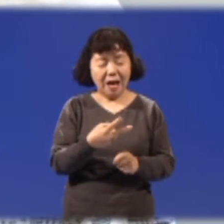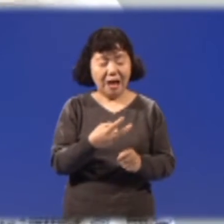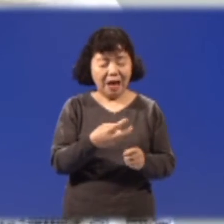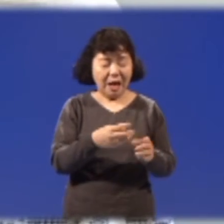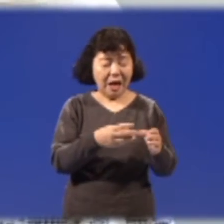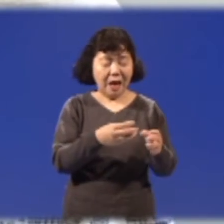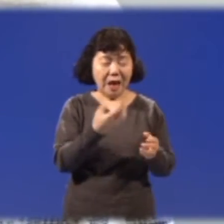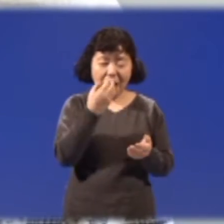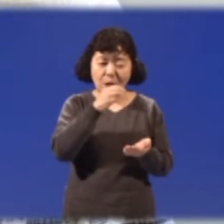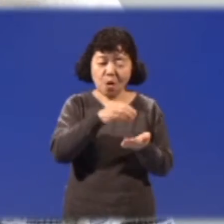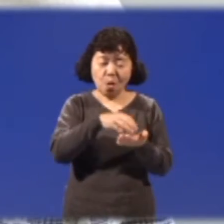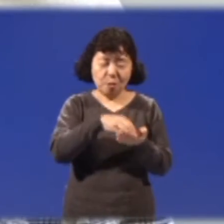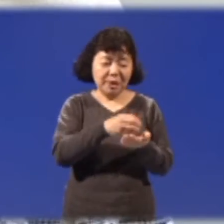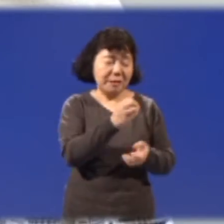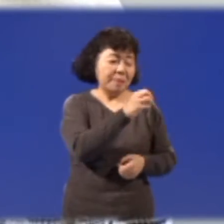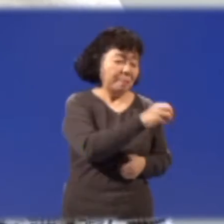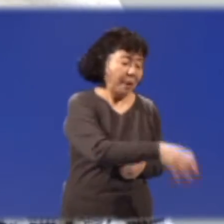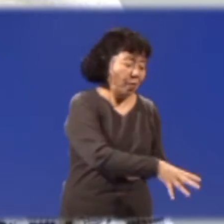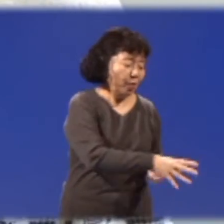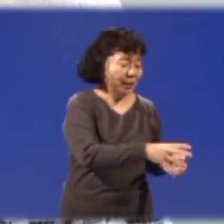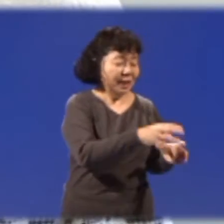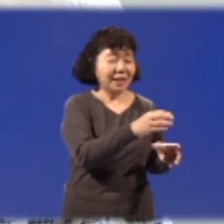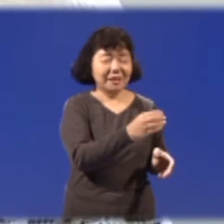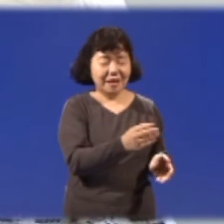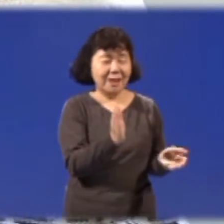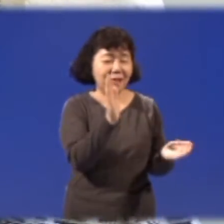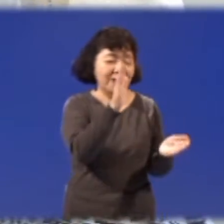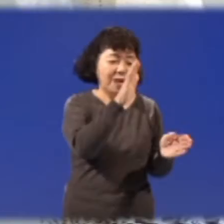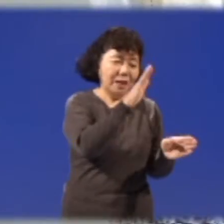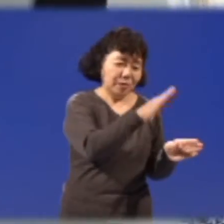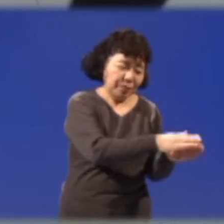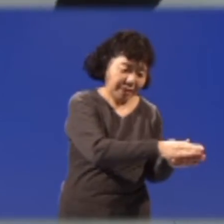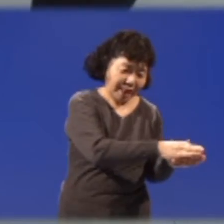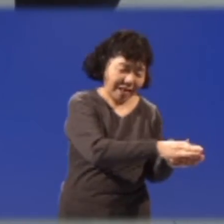蓋付きのゴミ箱に入れるなどしてすぐに捨ててください。